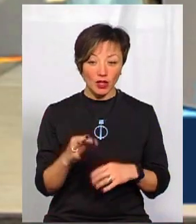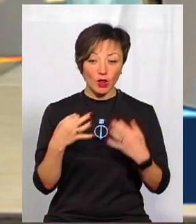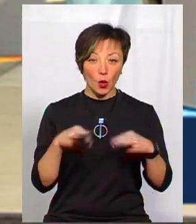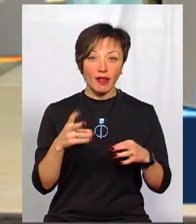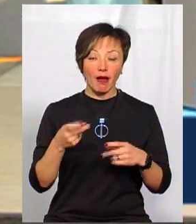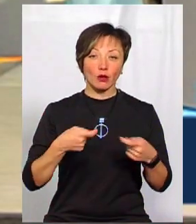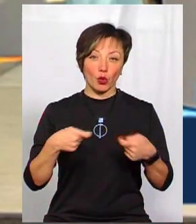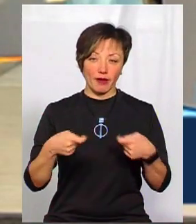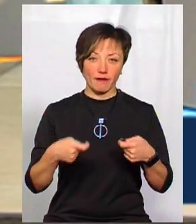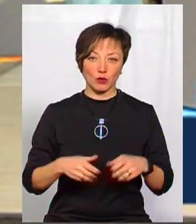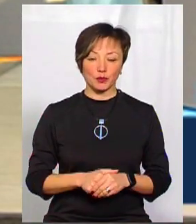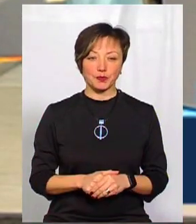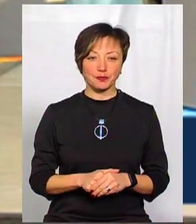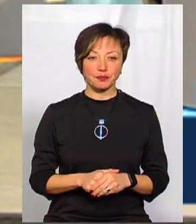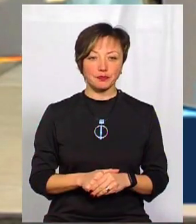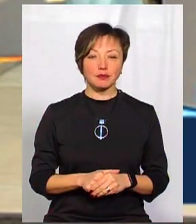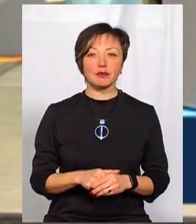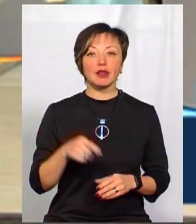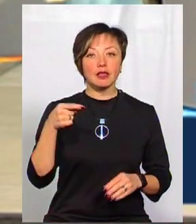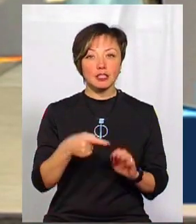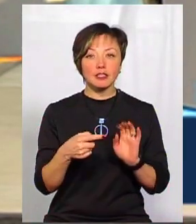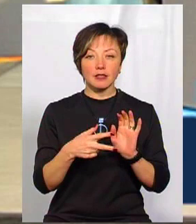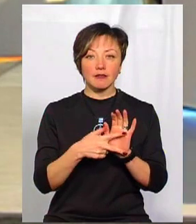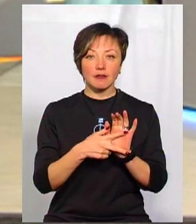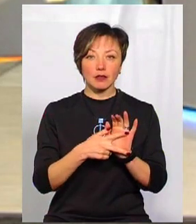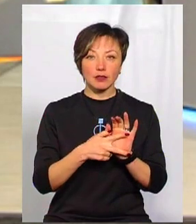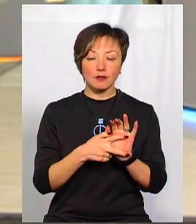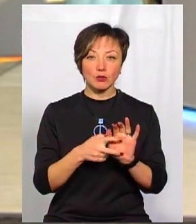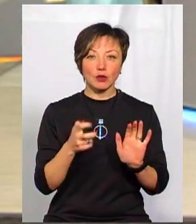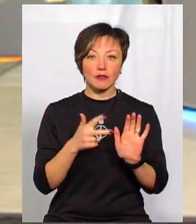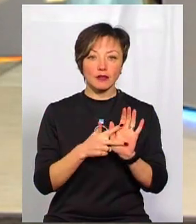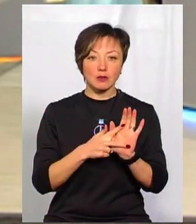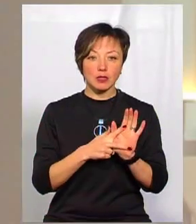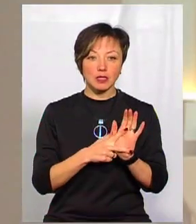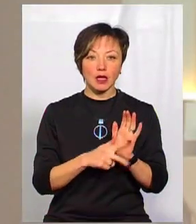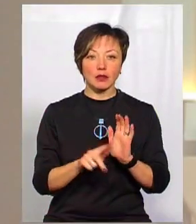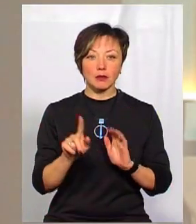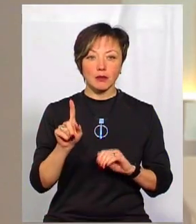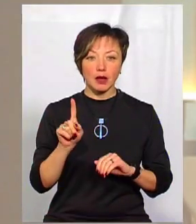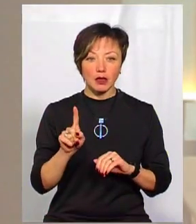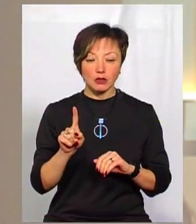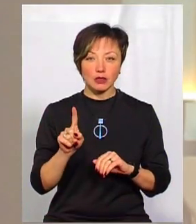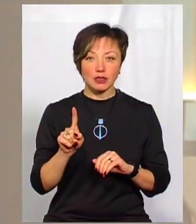говорите, чим вони займалися. А у 1881 році з